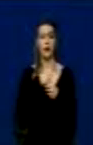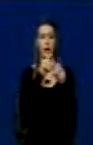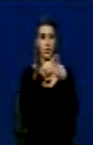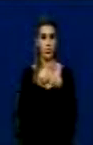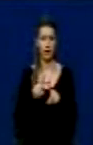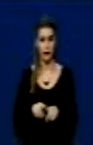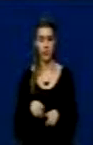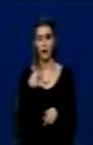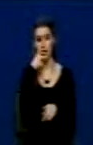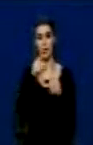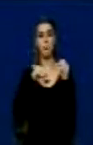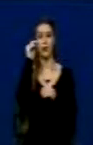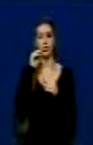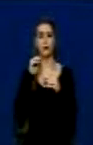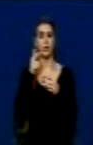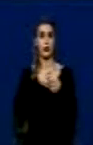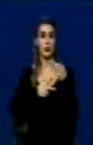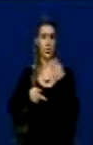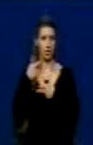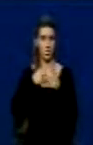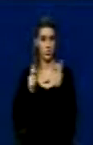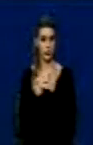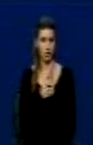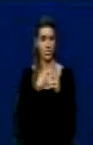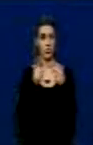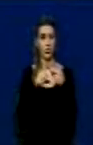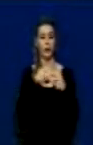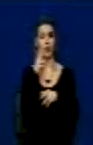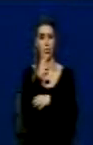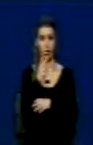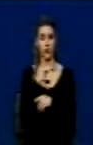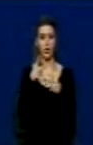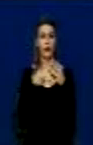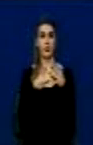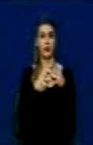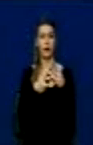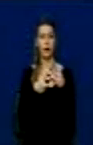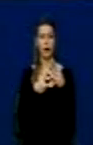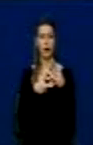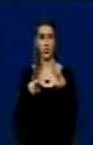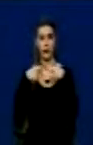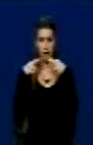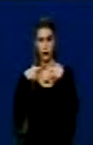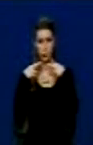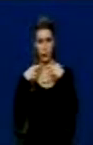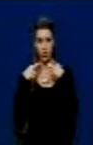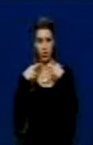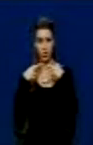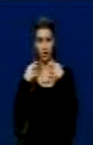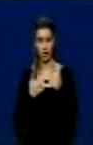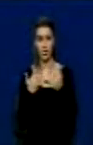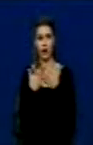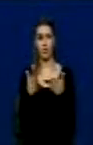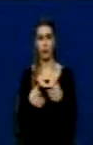Ndërmarrjet më të mëdha janë tregtare, ndërmarrjet e dyta vijnë hoteliere, kurse ndërmarrjet e treta janë restorantet që po hapen në